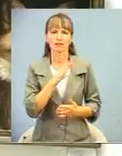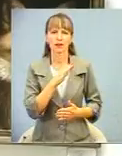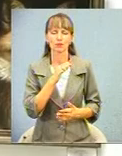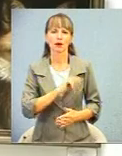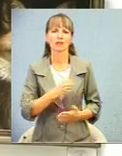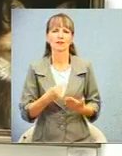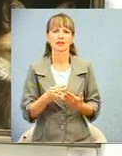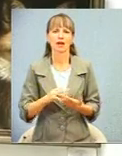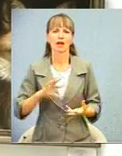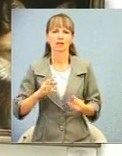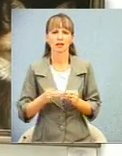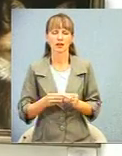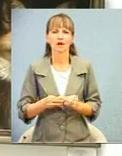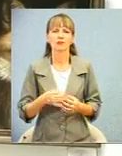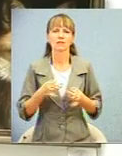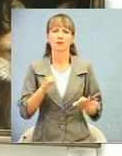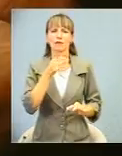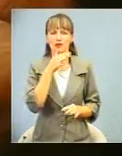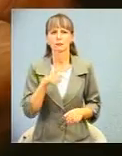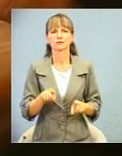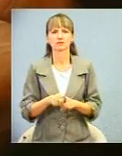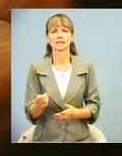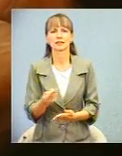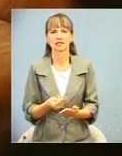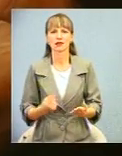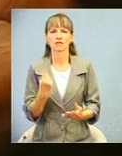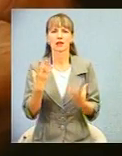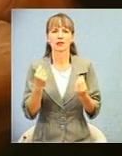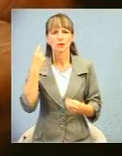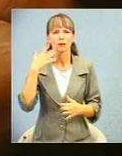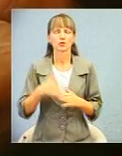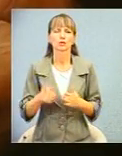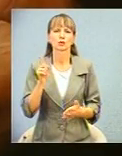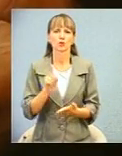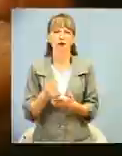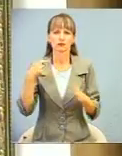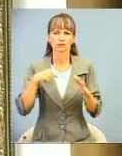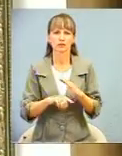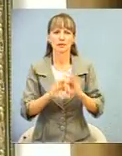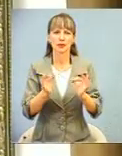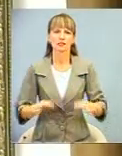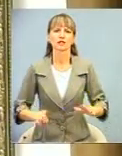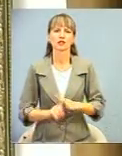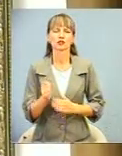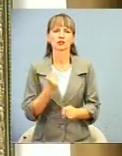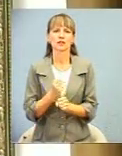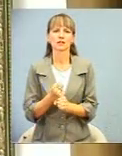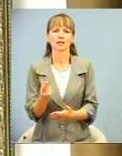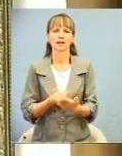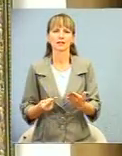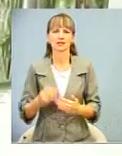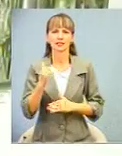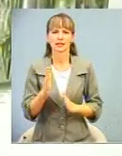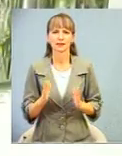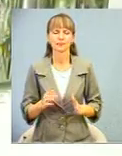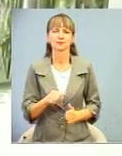аналітиком. Втім, у вільний час все одно бралась за олівці. Одного дня зрозуміла, має зануритися у мистецтво. І почала створювати картини, як сама